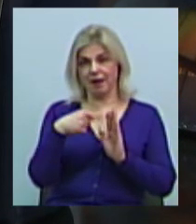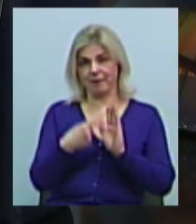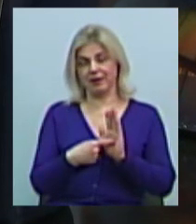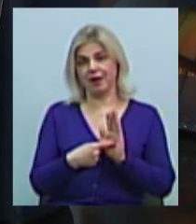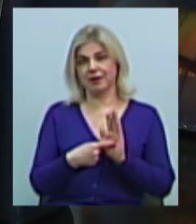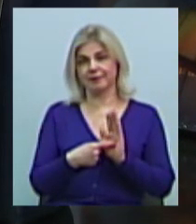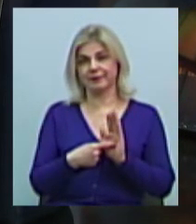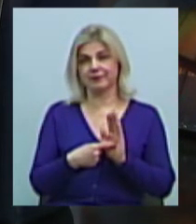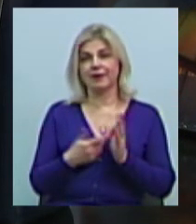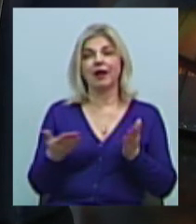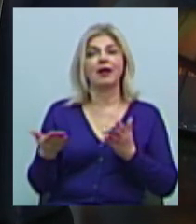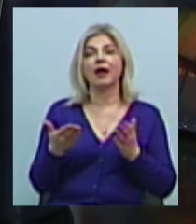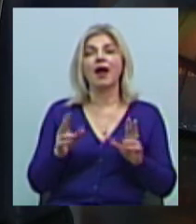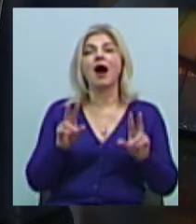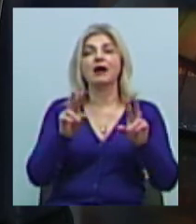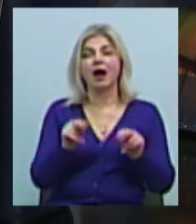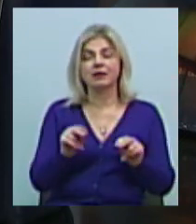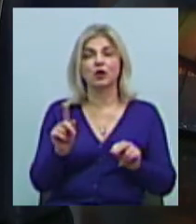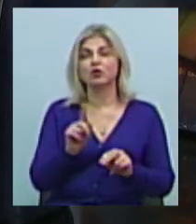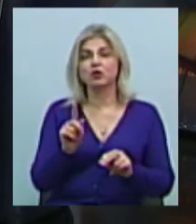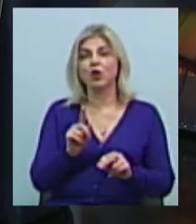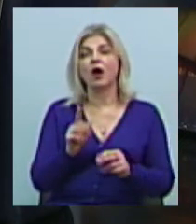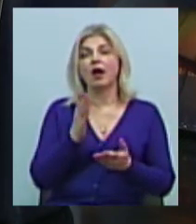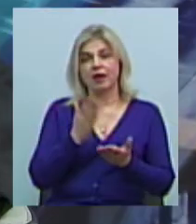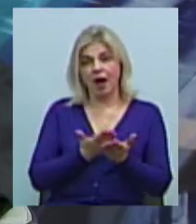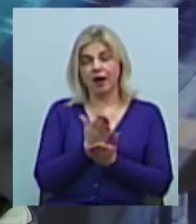питання, які гарантії того, що все ж таки